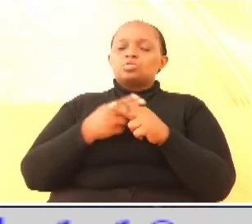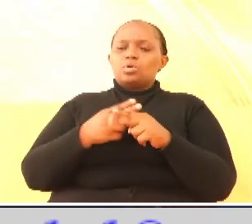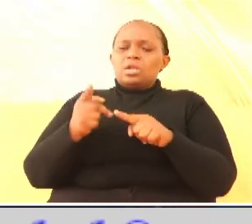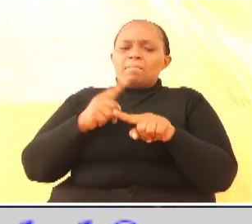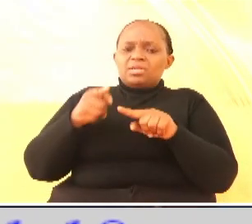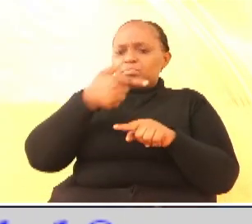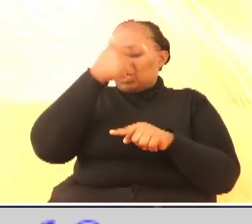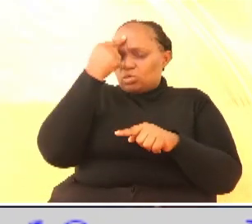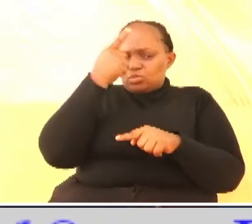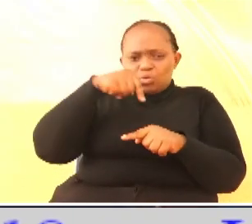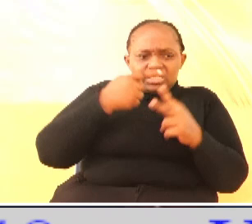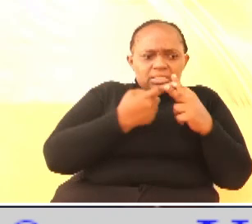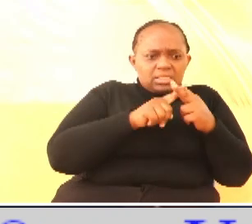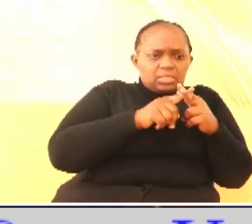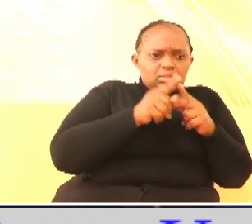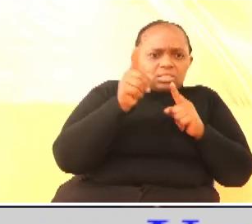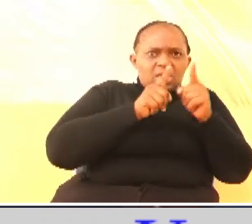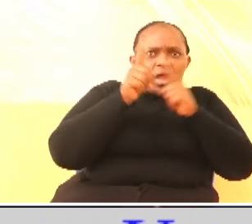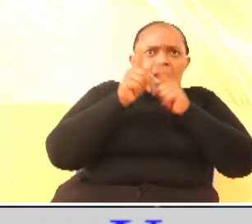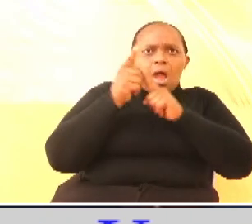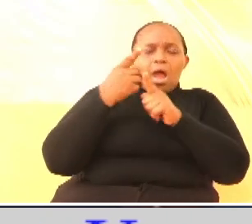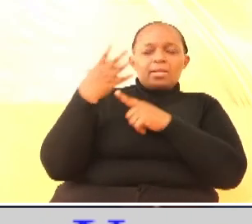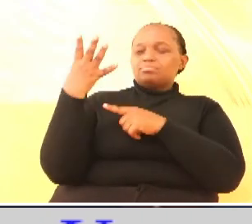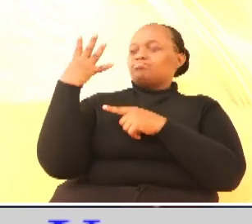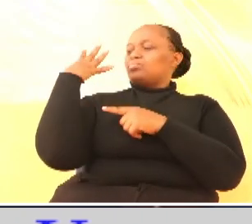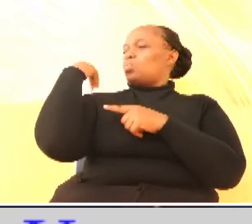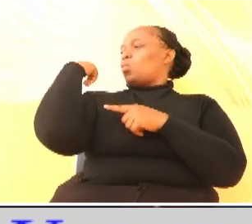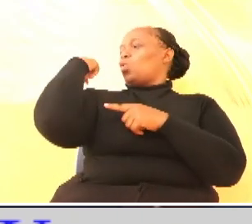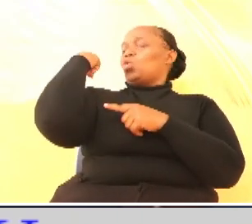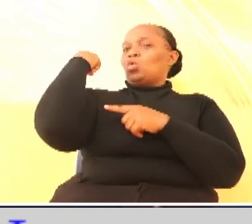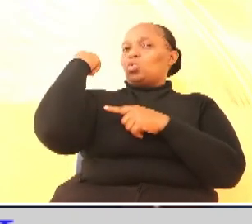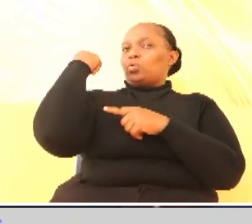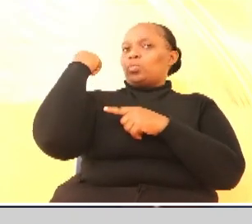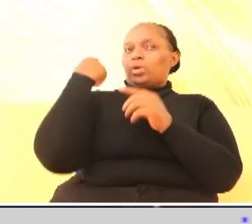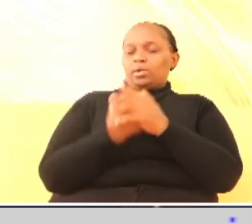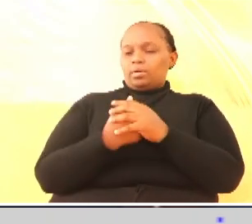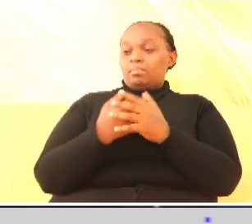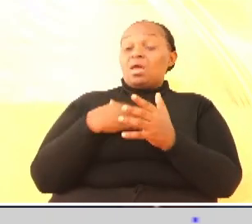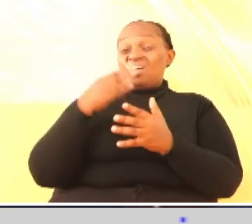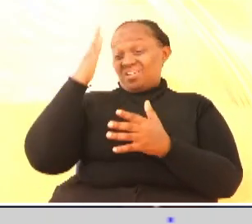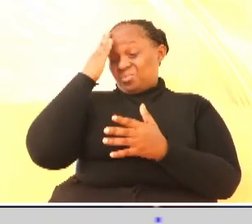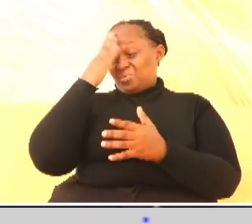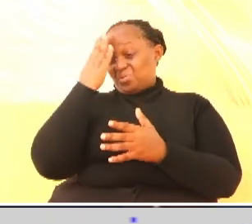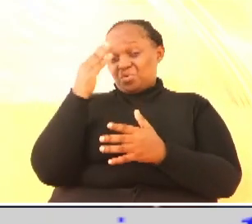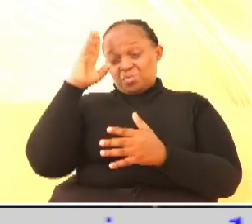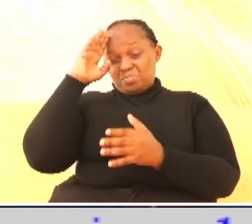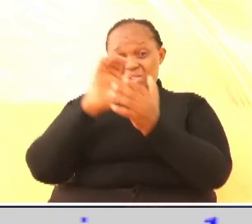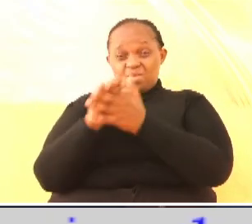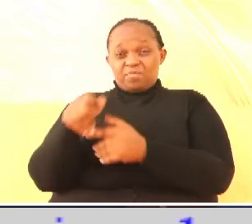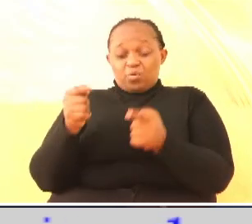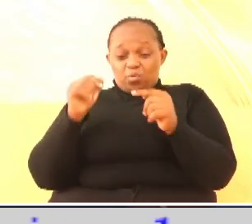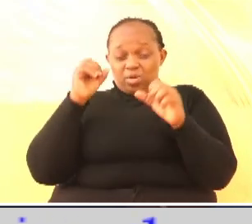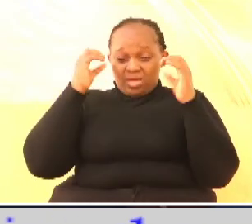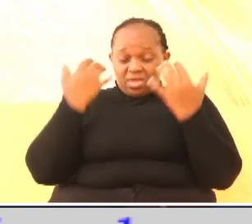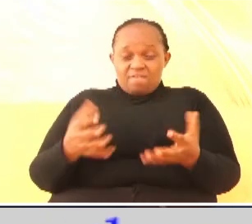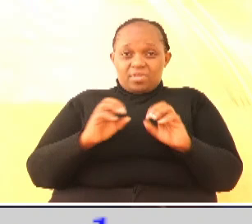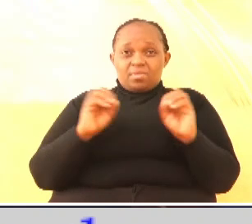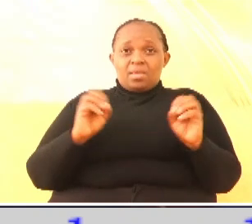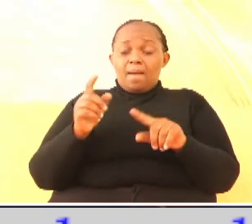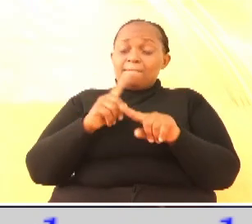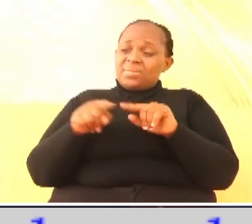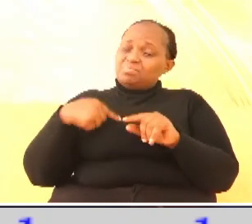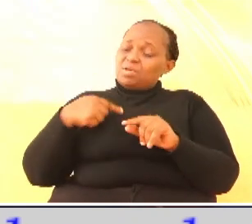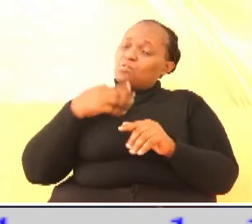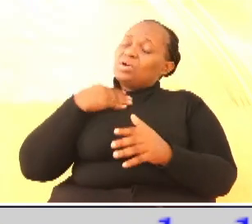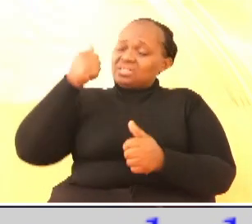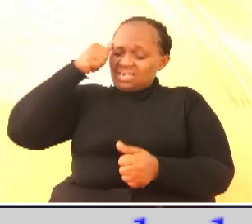kutoka kule Misri, nyinyi si watu ambao naweza amini sana. Lakini nataka mjue kule mmetoka.